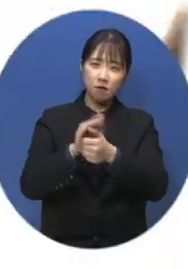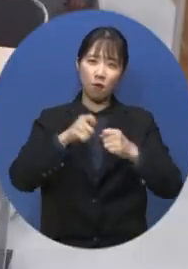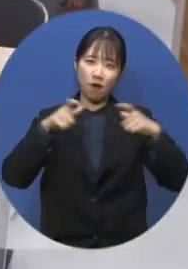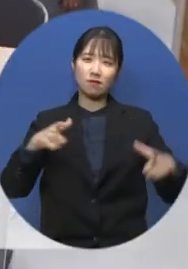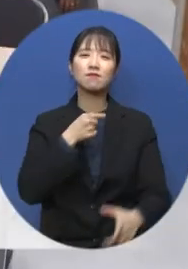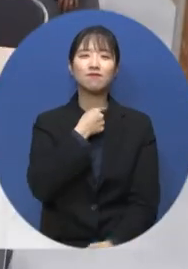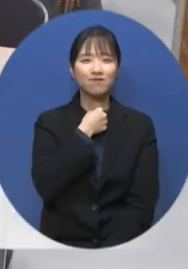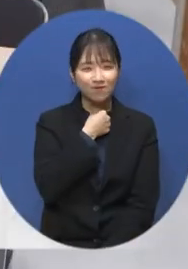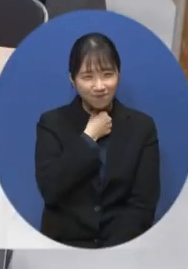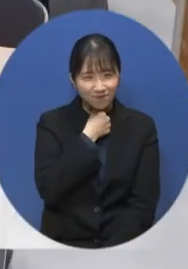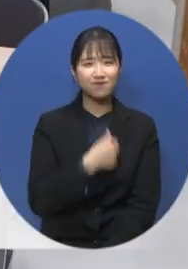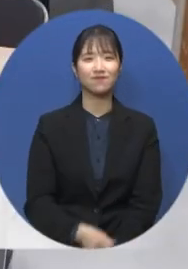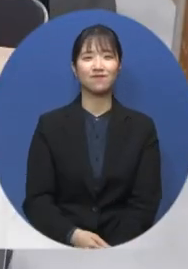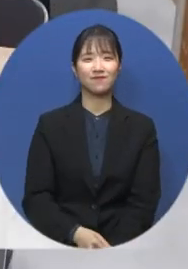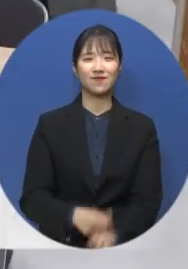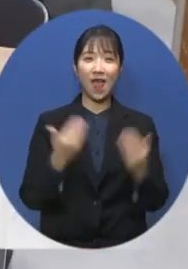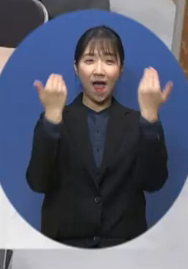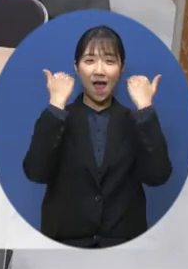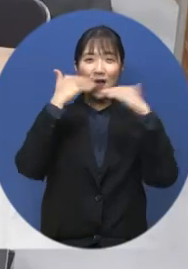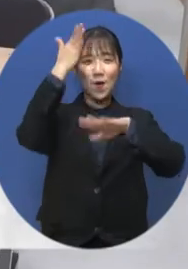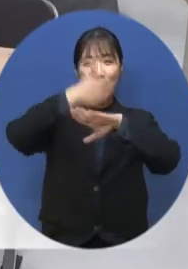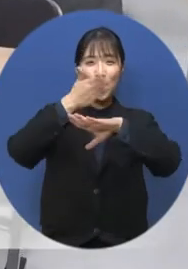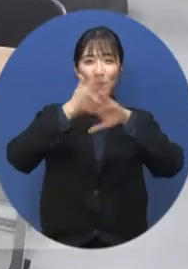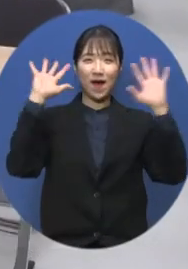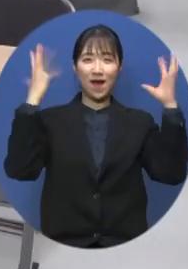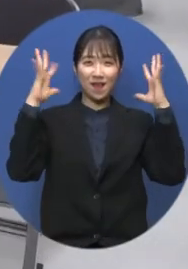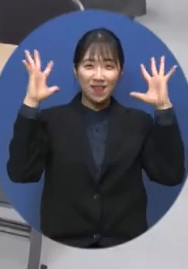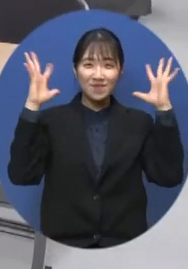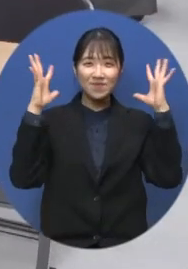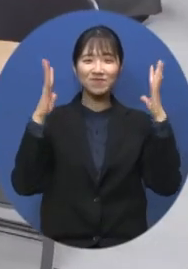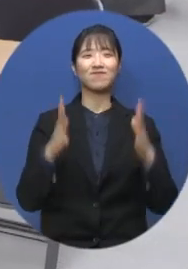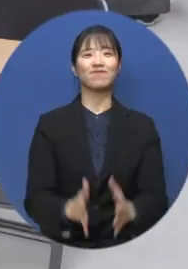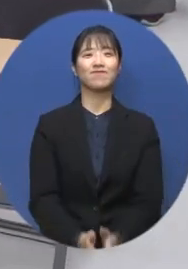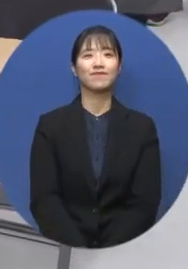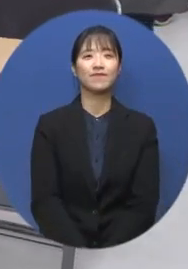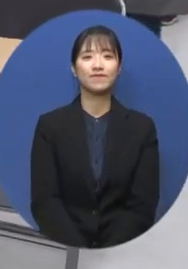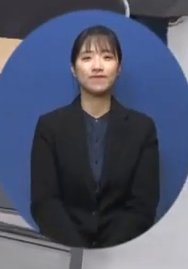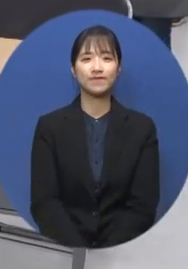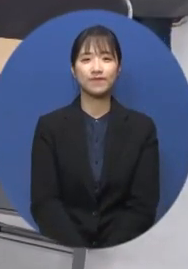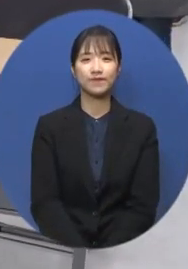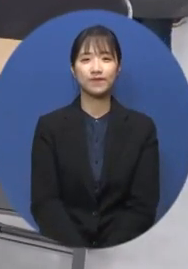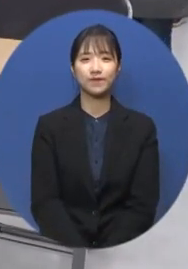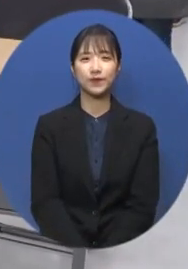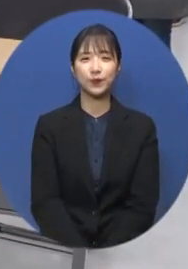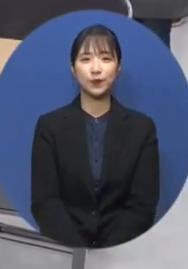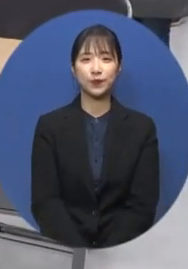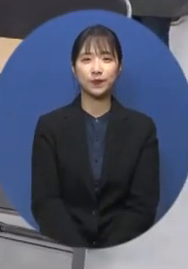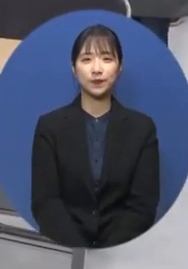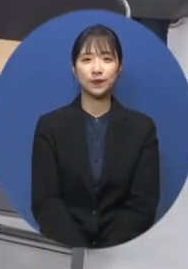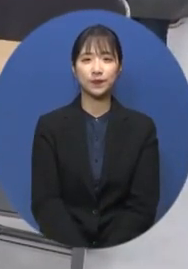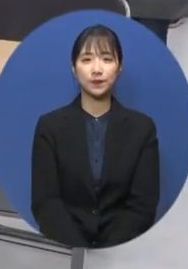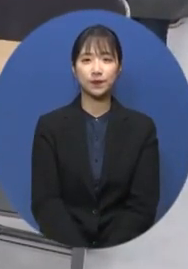기원합니다. 복지TV 경기방송 권용찬입니다.